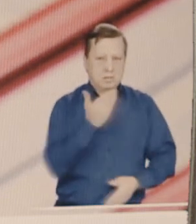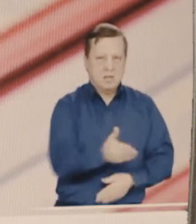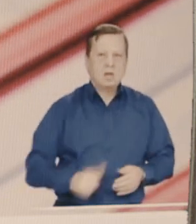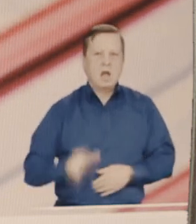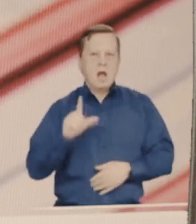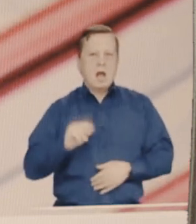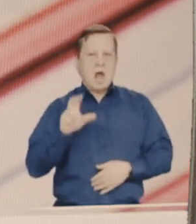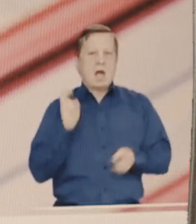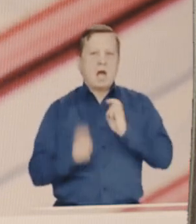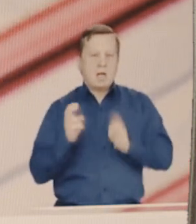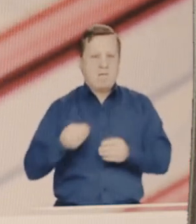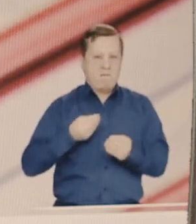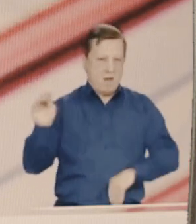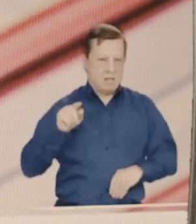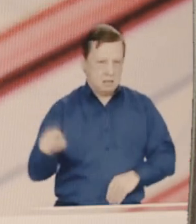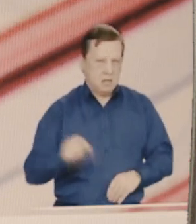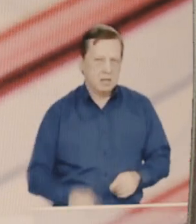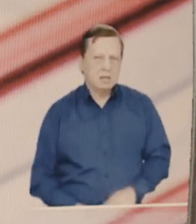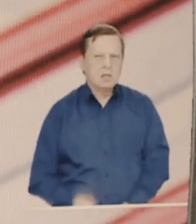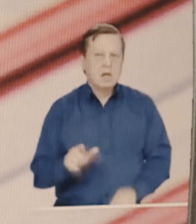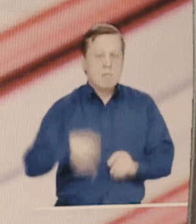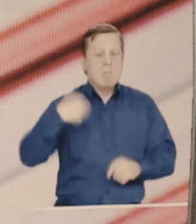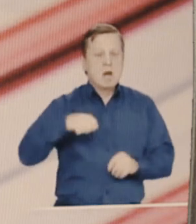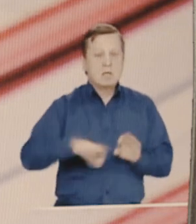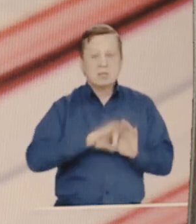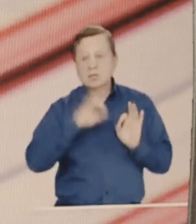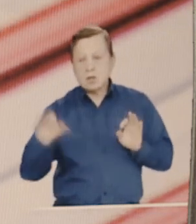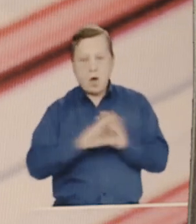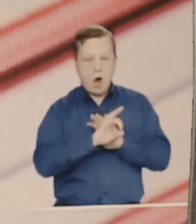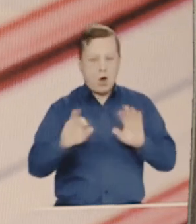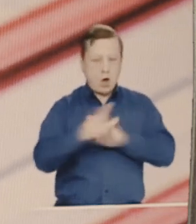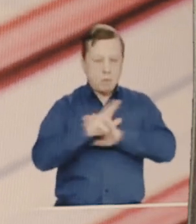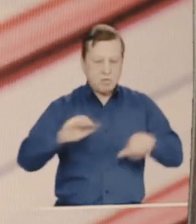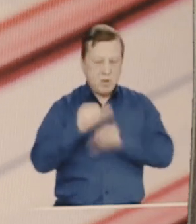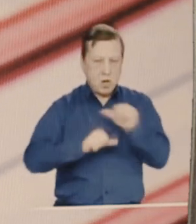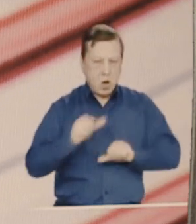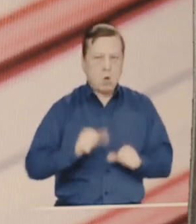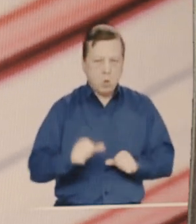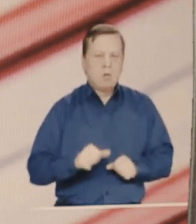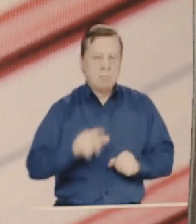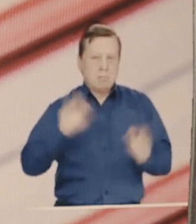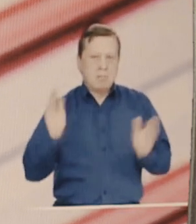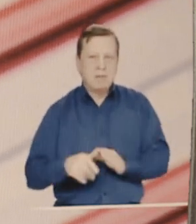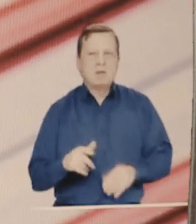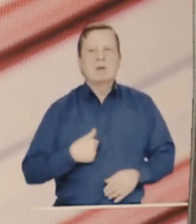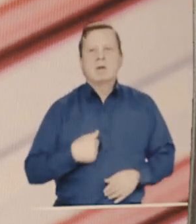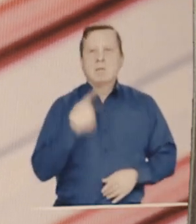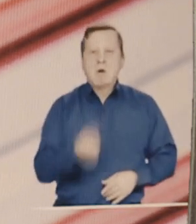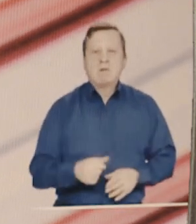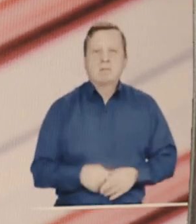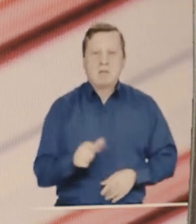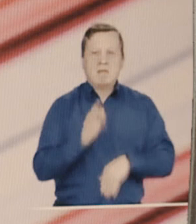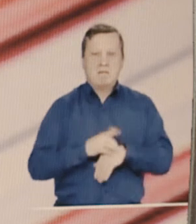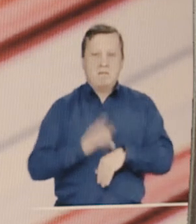Kaczyński złożył ich więcej wśród wszystkich prezydentów do tej pory, którzy byli po 89 roku w jednej kadencji. W związku z powyższym ten wynik